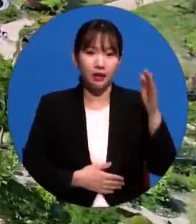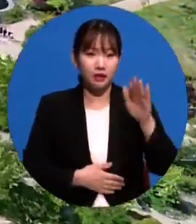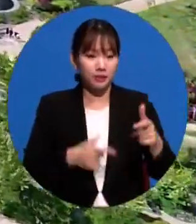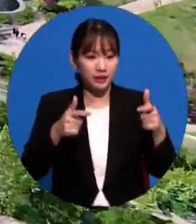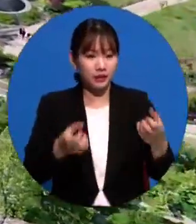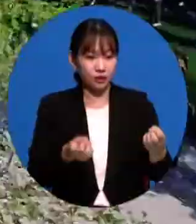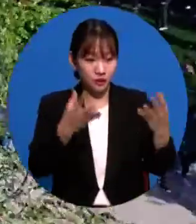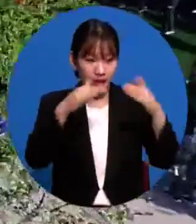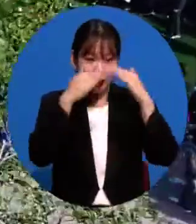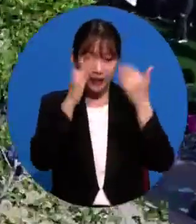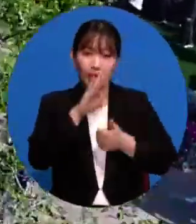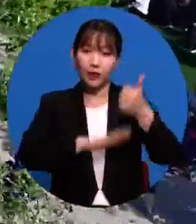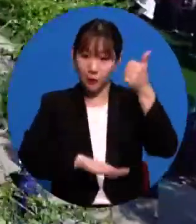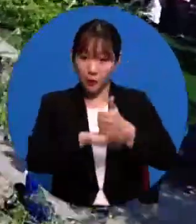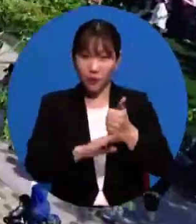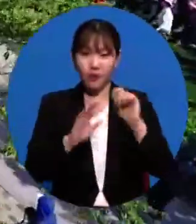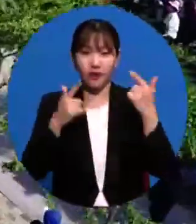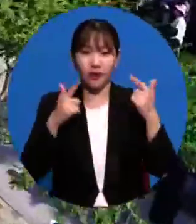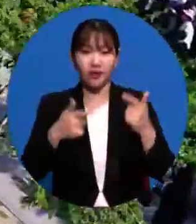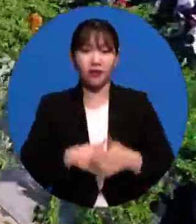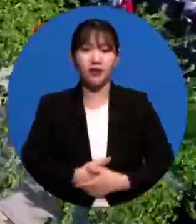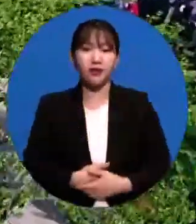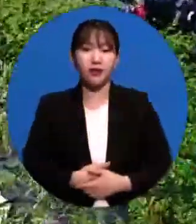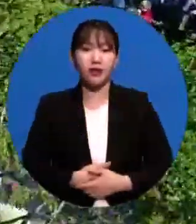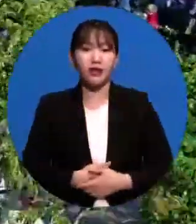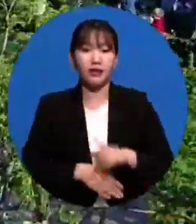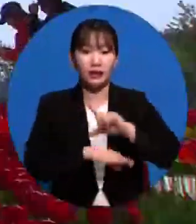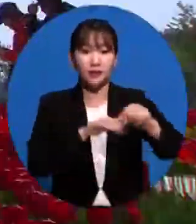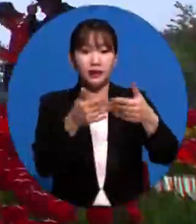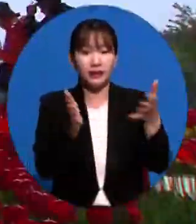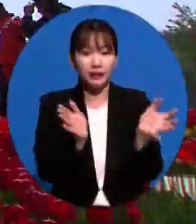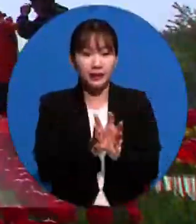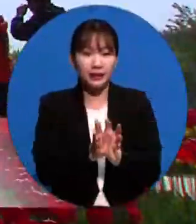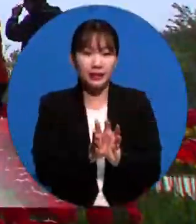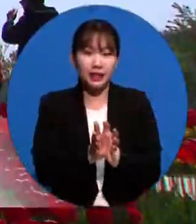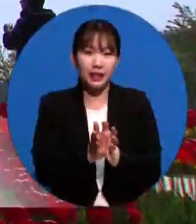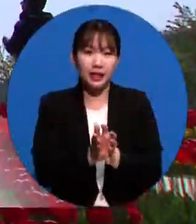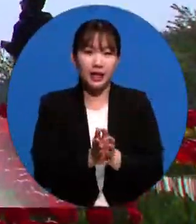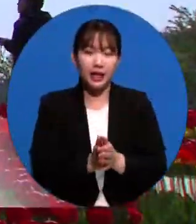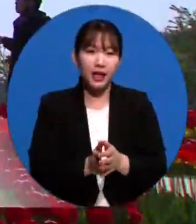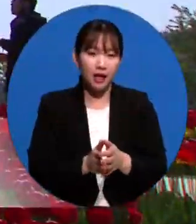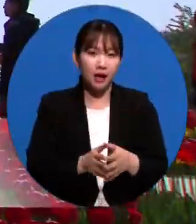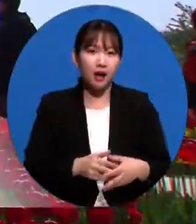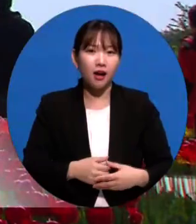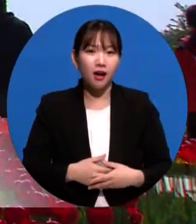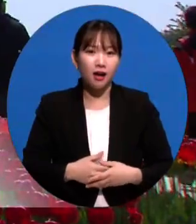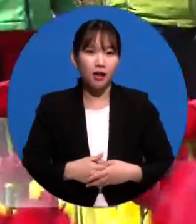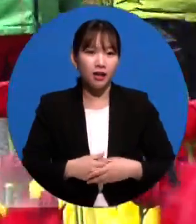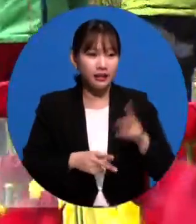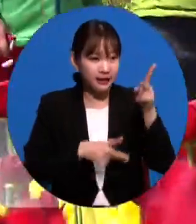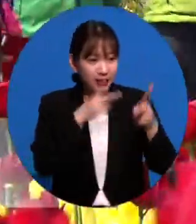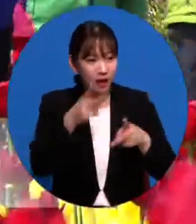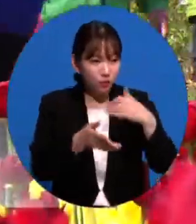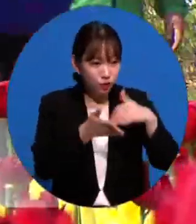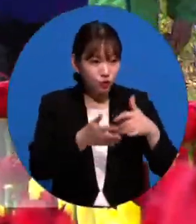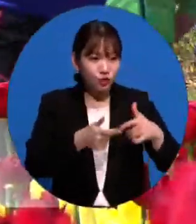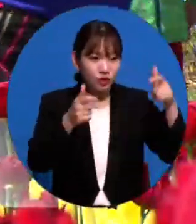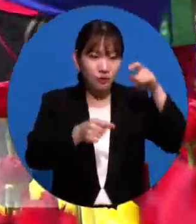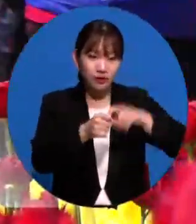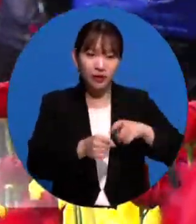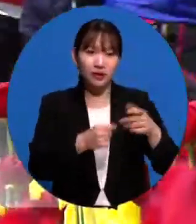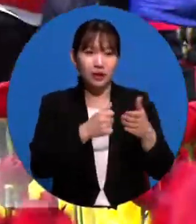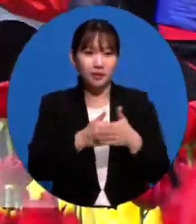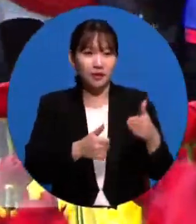지역 축제가 모두 성공하는 것은 아닙니다. 지자체 치적을 위해 관주도로 진행되다 보니 방문객 숫자